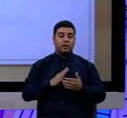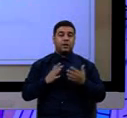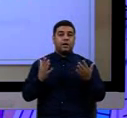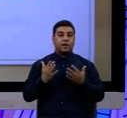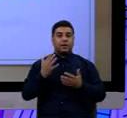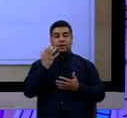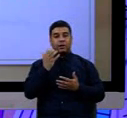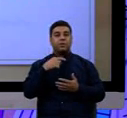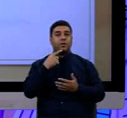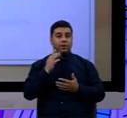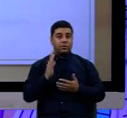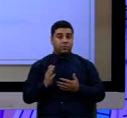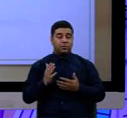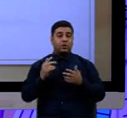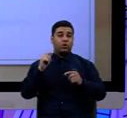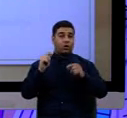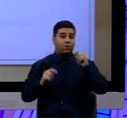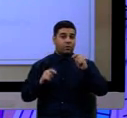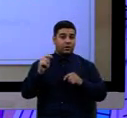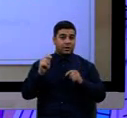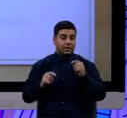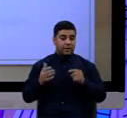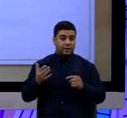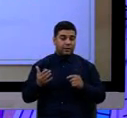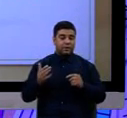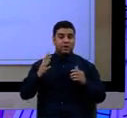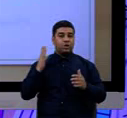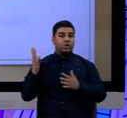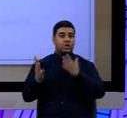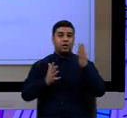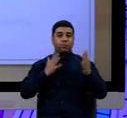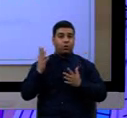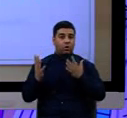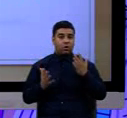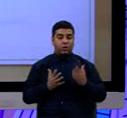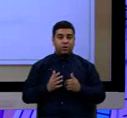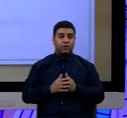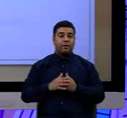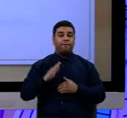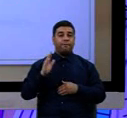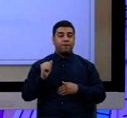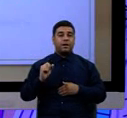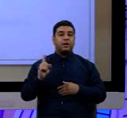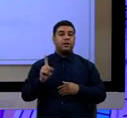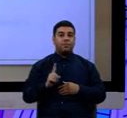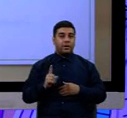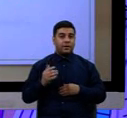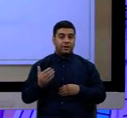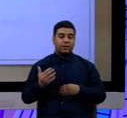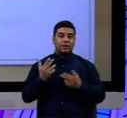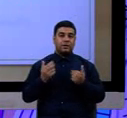berilibdi. Qanday rasmlar deysizmi? Yomg'ir, shamol va yana